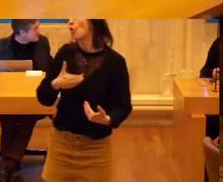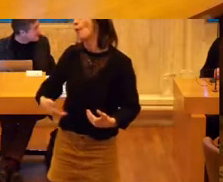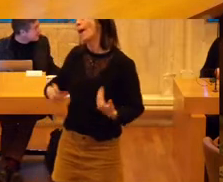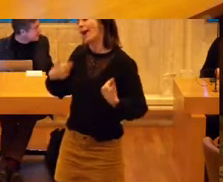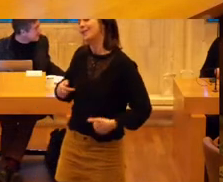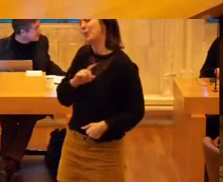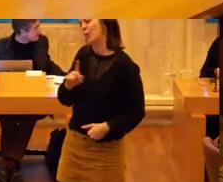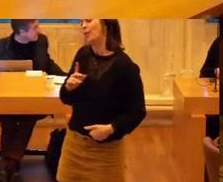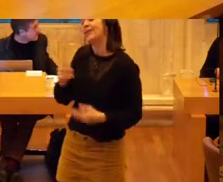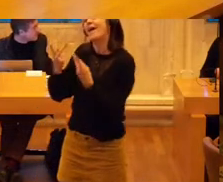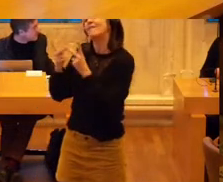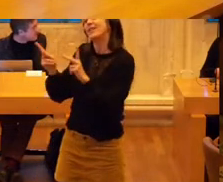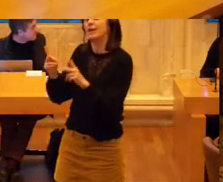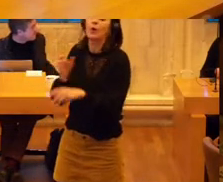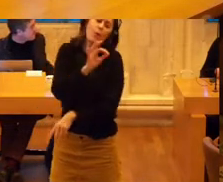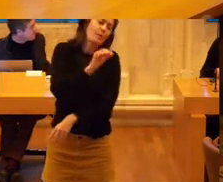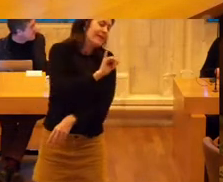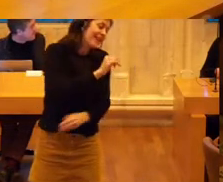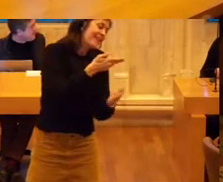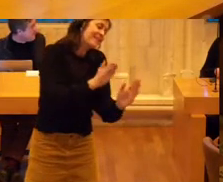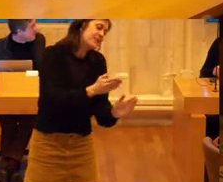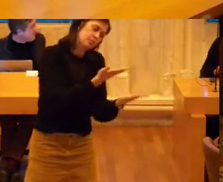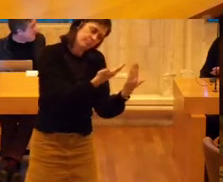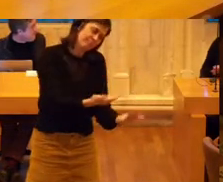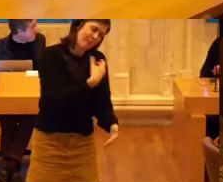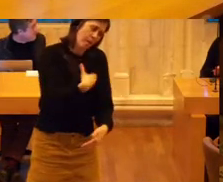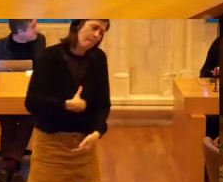décision, c'était le maire qui l'a bien prise, quand même, pour la ville.